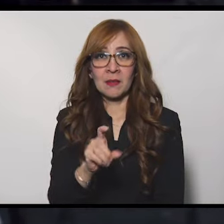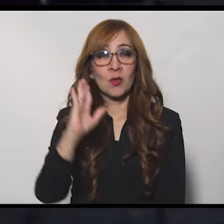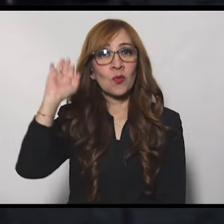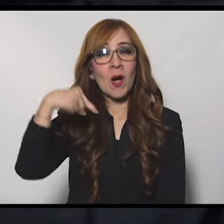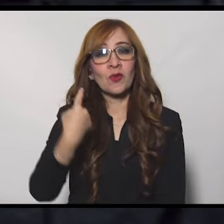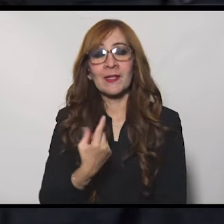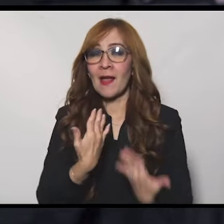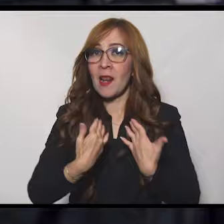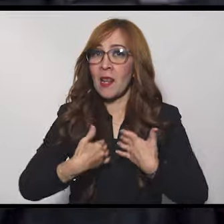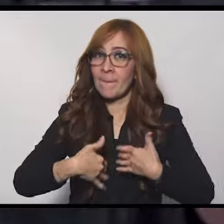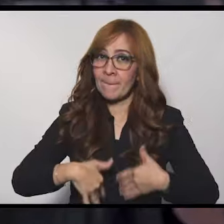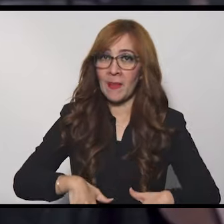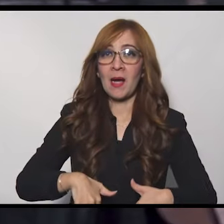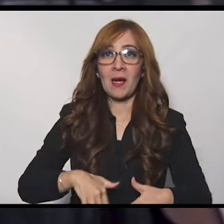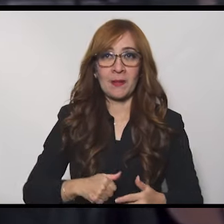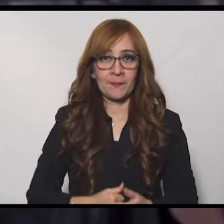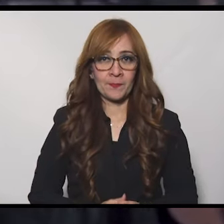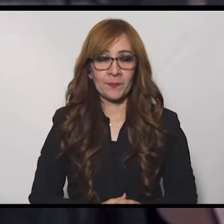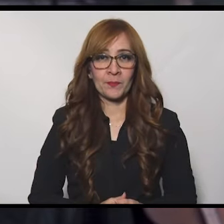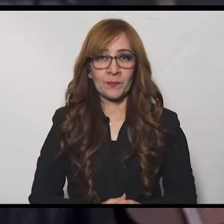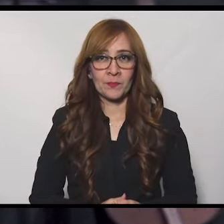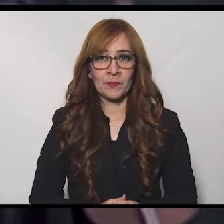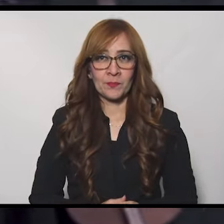Ketika kita lemah,